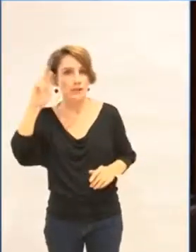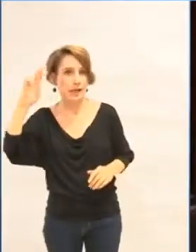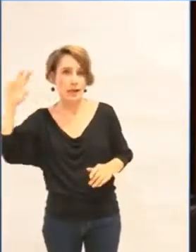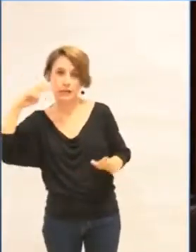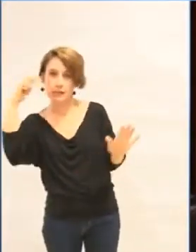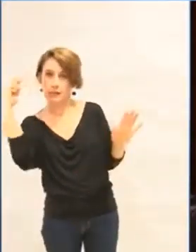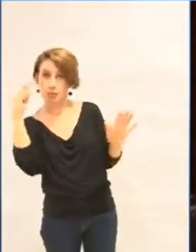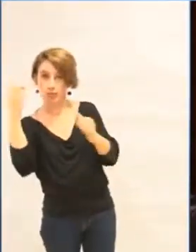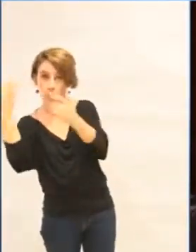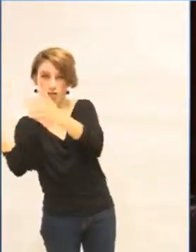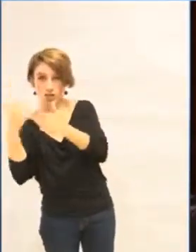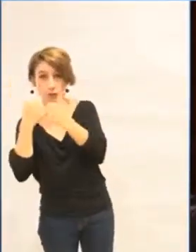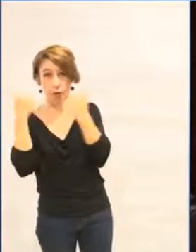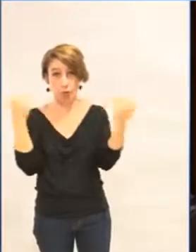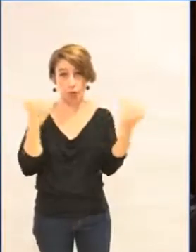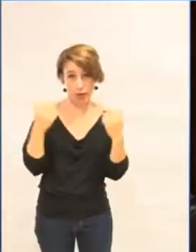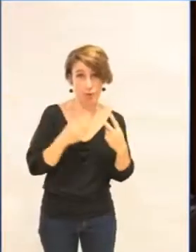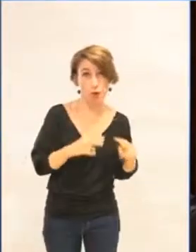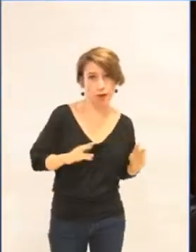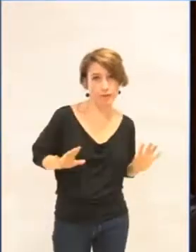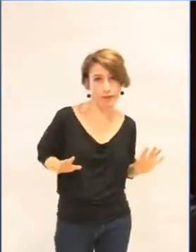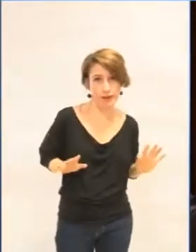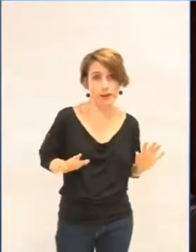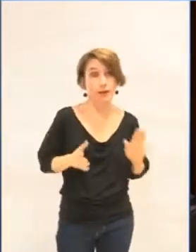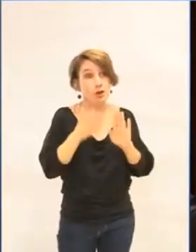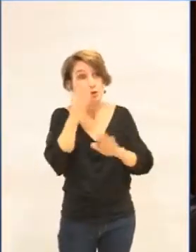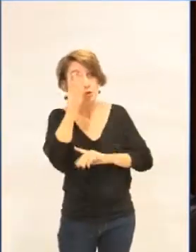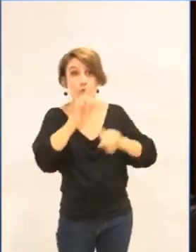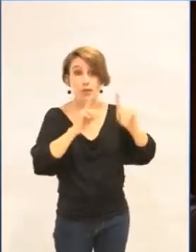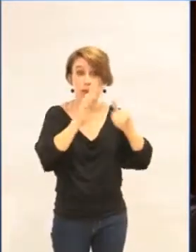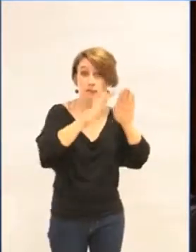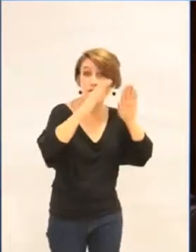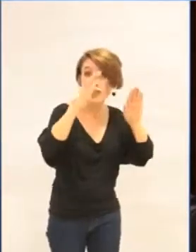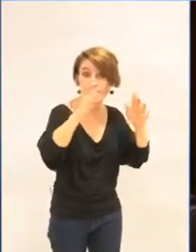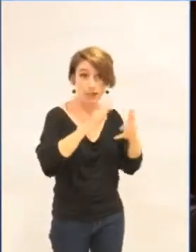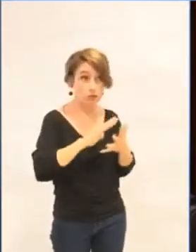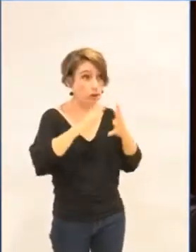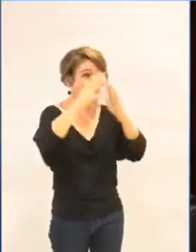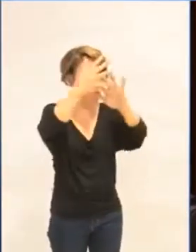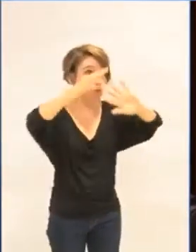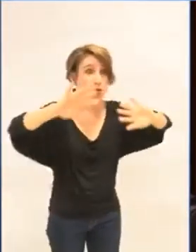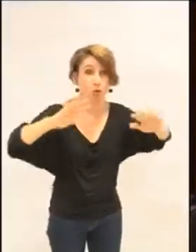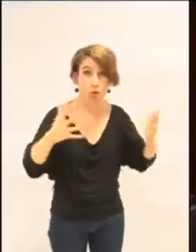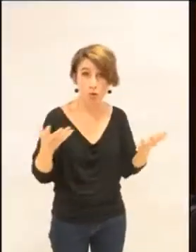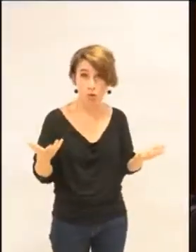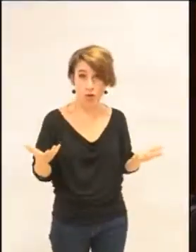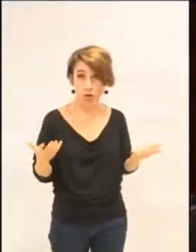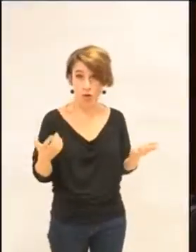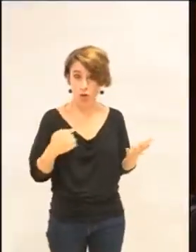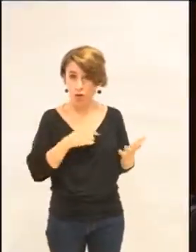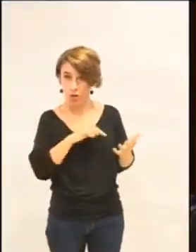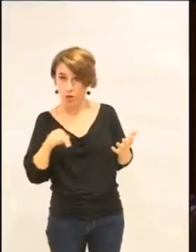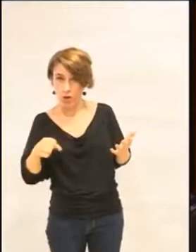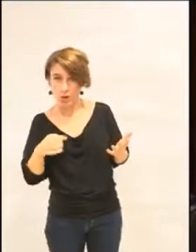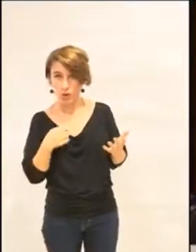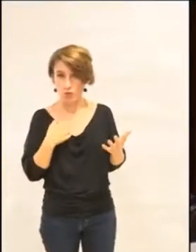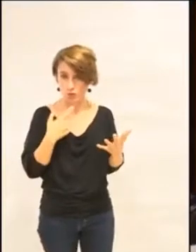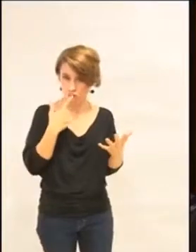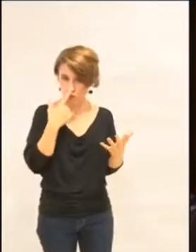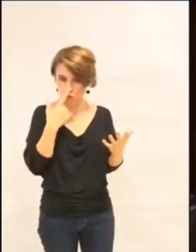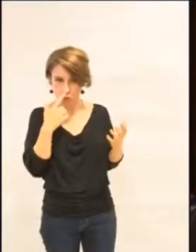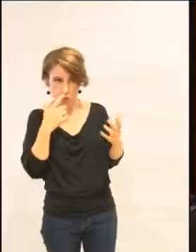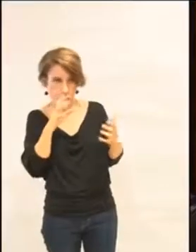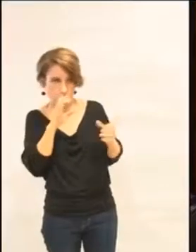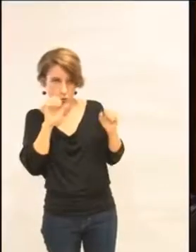ville, ce qu'elle va devenir et comment nous pouvons renforcer, pérenniser cet événement